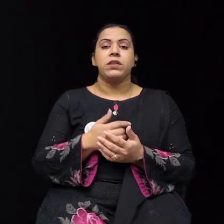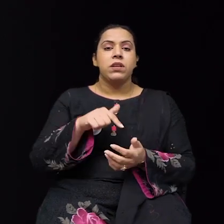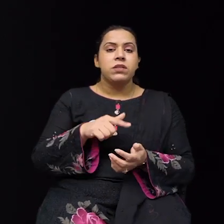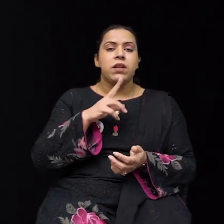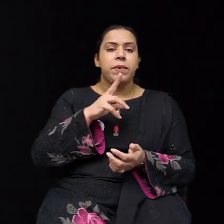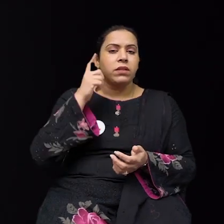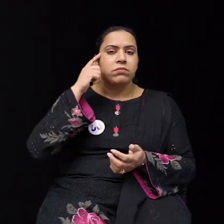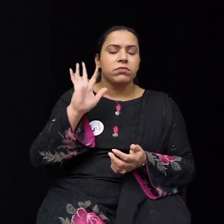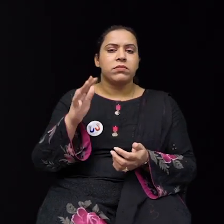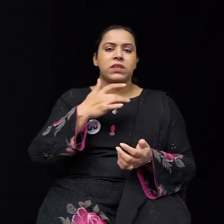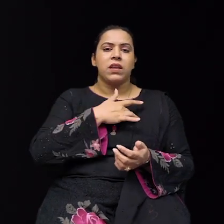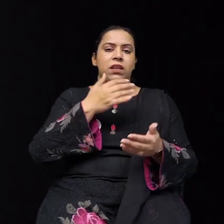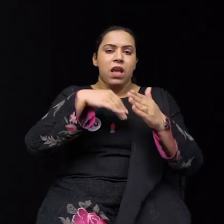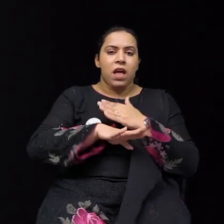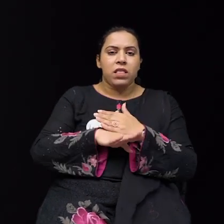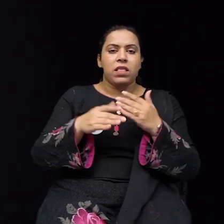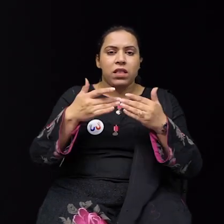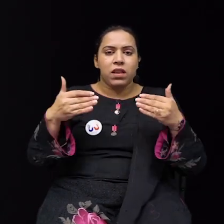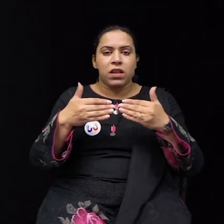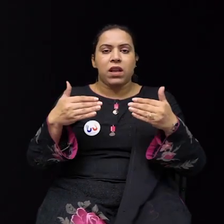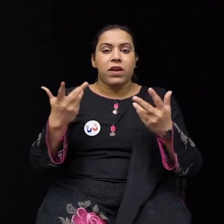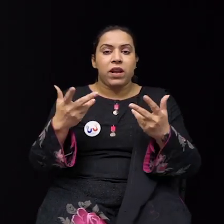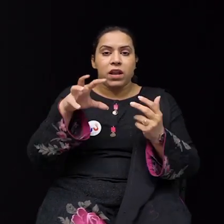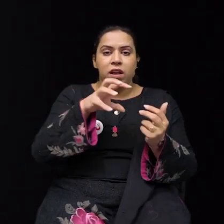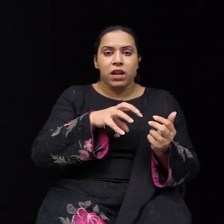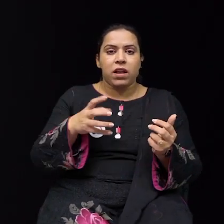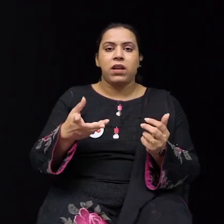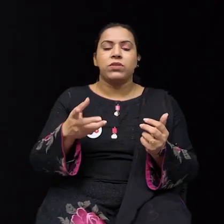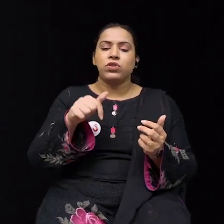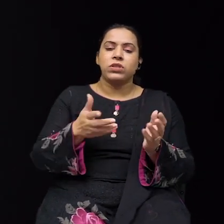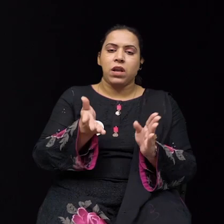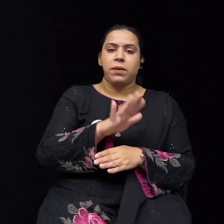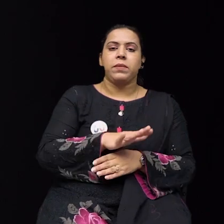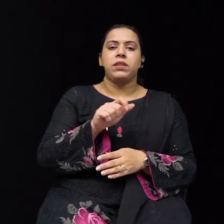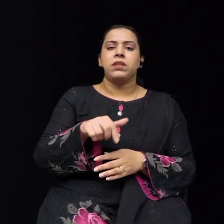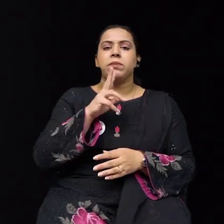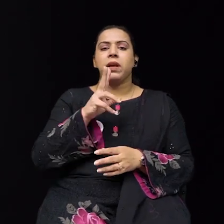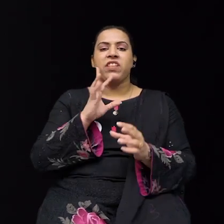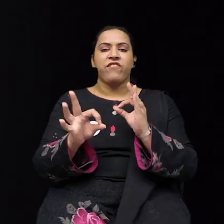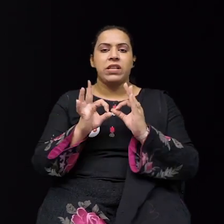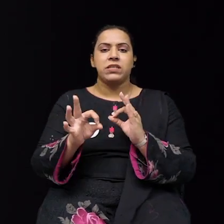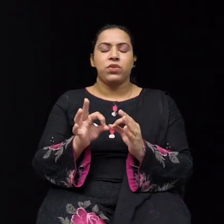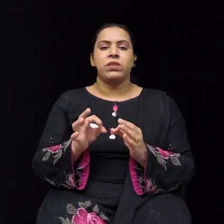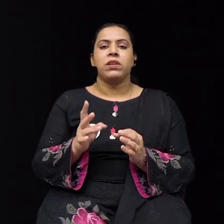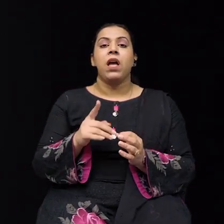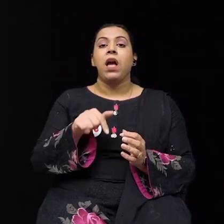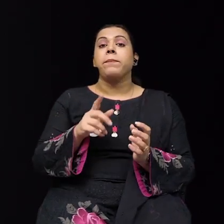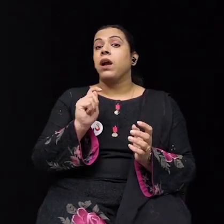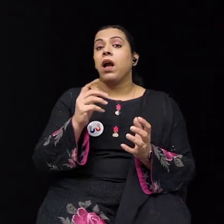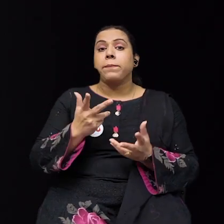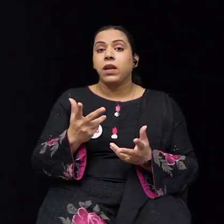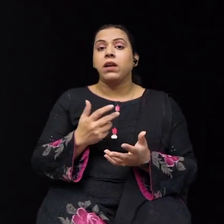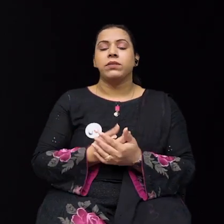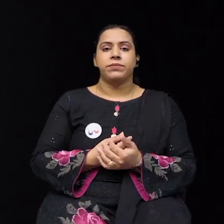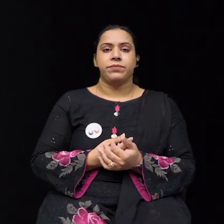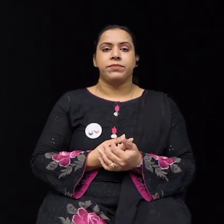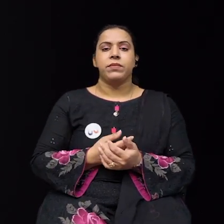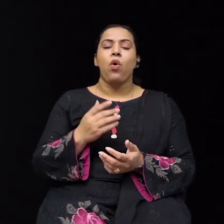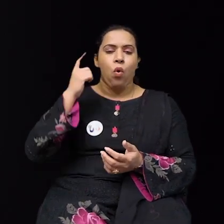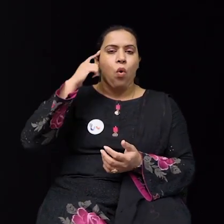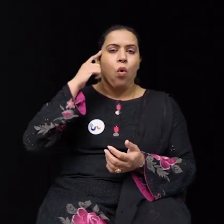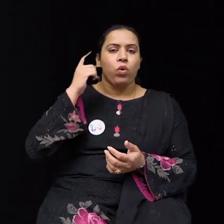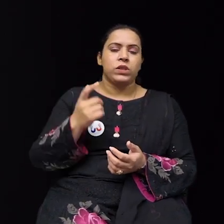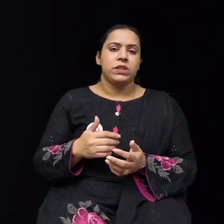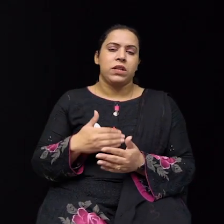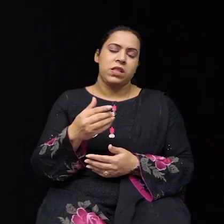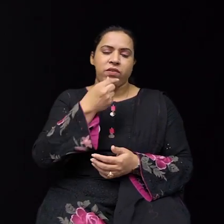اس بات کا پتہ چل جاتا ہے کہ دل کی نالیوں کے اندر کہاں کہاں رکاوٹ ہے تو پھر اس کے بعد اس بات کا فیصلہ کرنا ہوتا ہے کہ اب اس کے لیے کرنے کی کیا